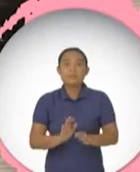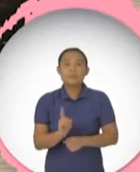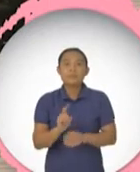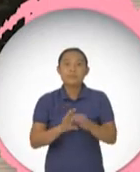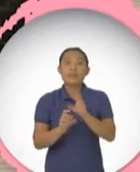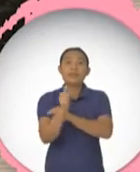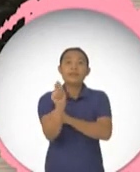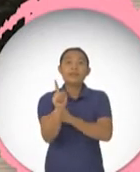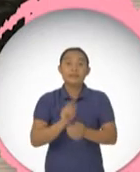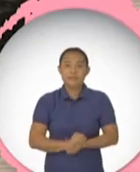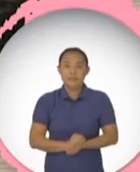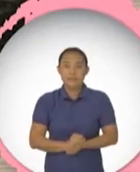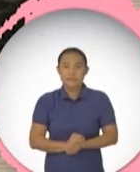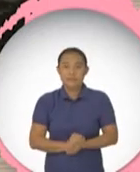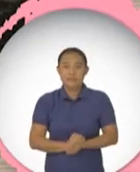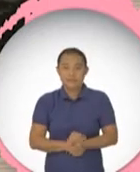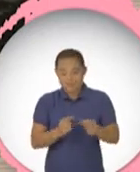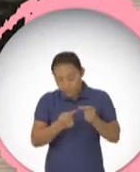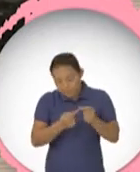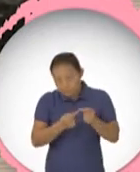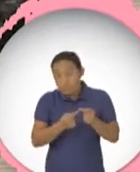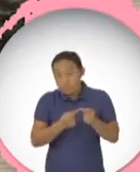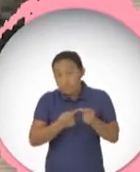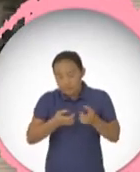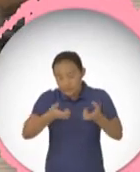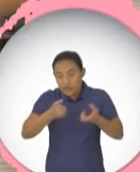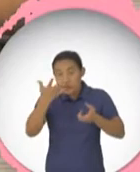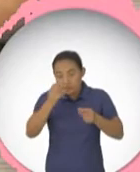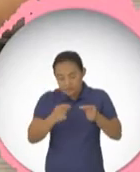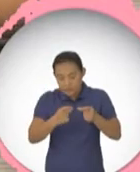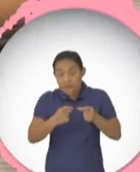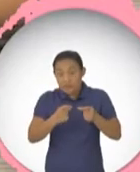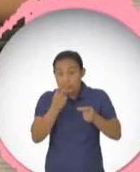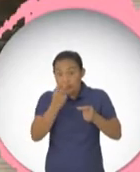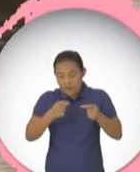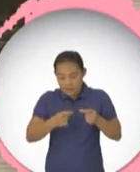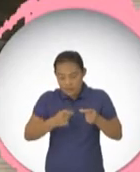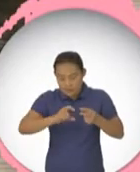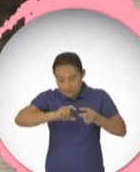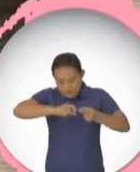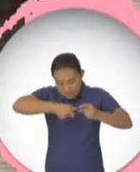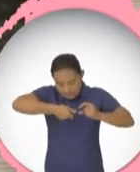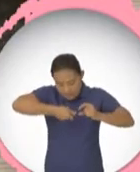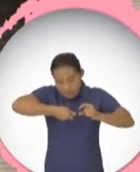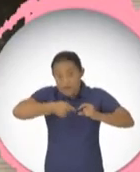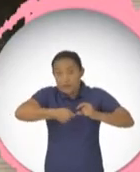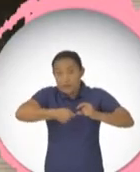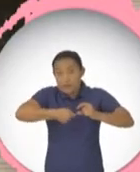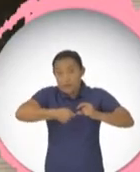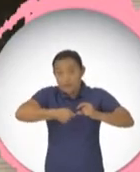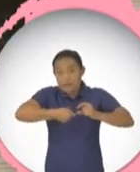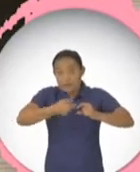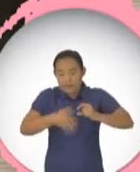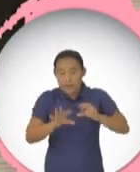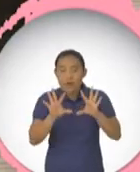ข้อดีตรงที่ชั้นมันจะไม่ได้ล้มและแยกชั้นง่ายเพียงแต่ว่าคุณก็จะเห็นตรงที่บิดชั้นก็จะโดนทำลายอะค่ะแล้วมันก็อาจจะทำให้